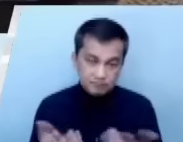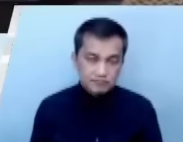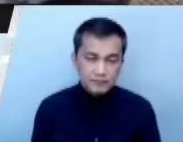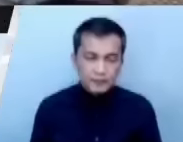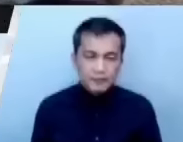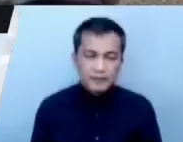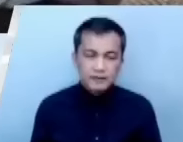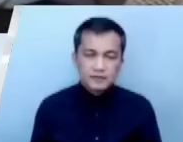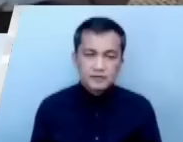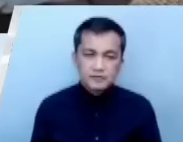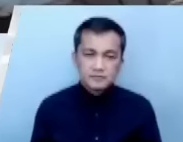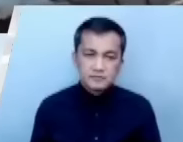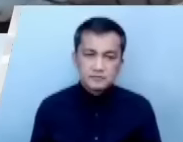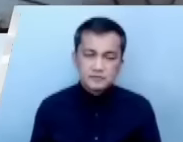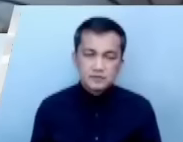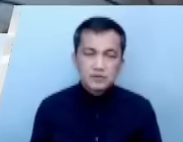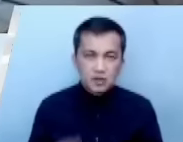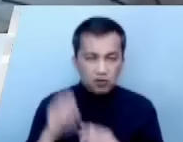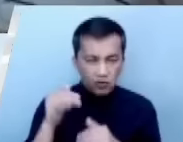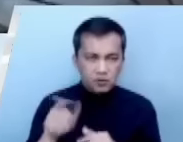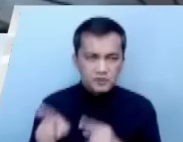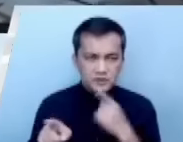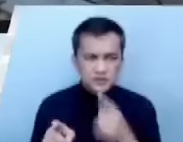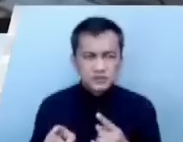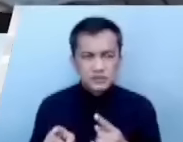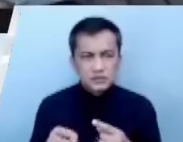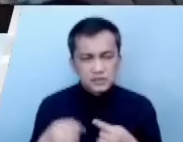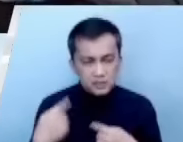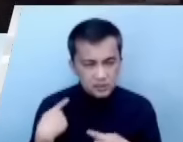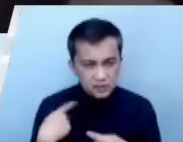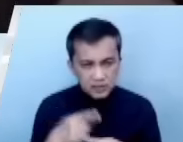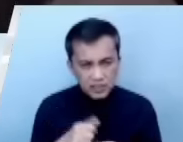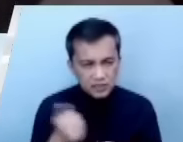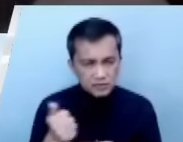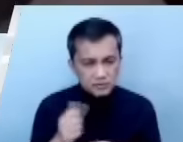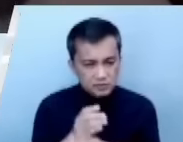I hope his doctors take better care of him.